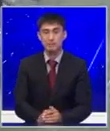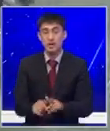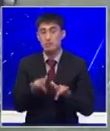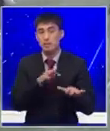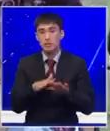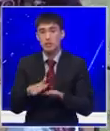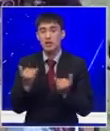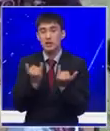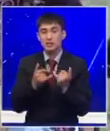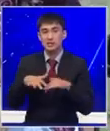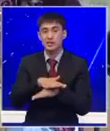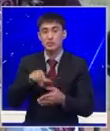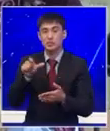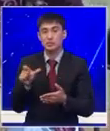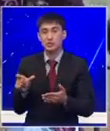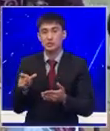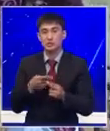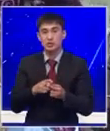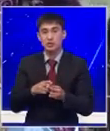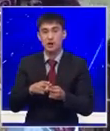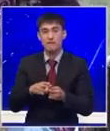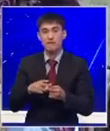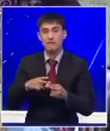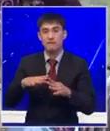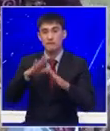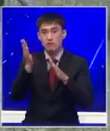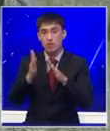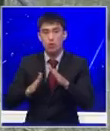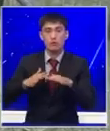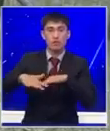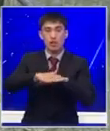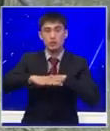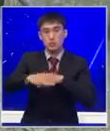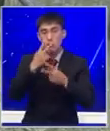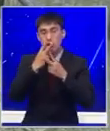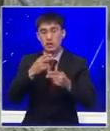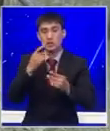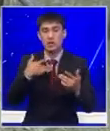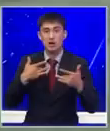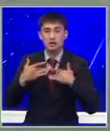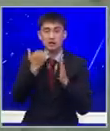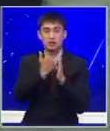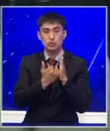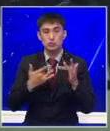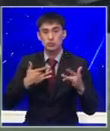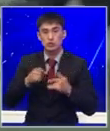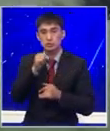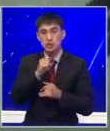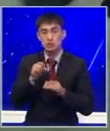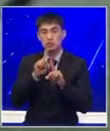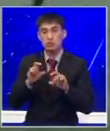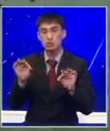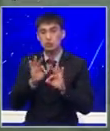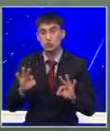для гостей и посетителей на фоне живописного высокогорного ландшафта представлен концерт с участием солистов и